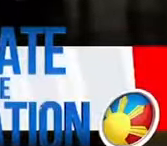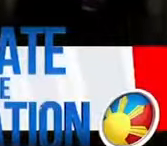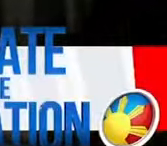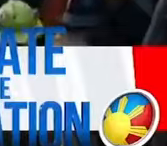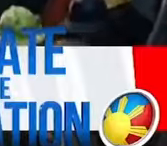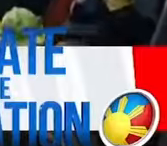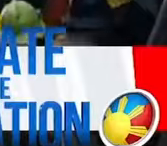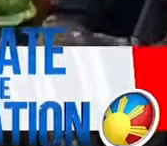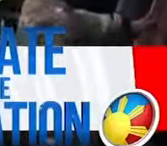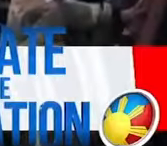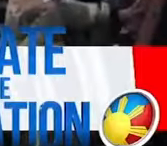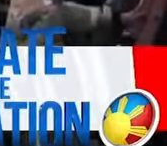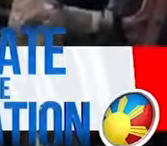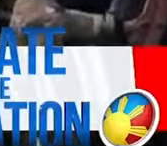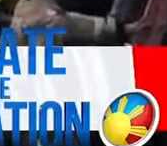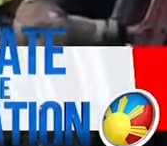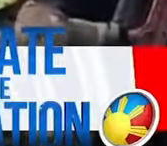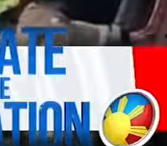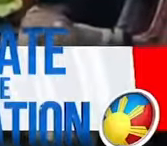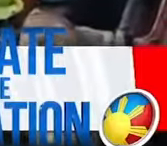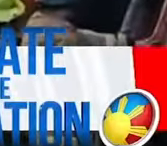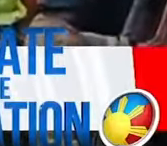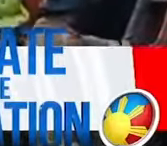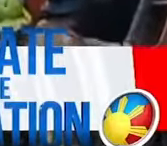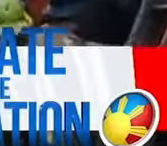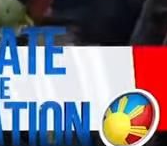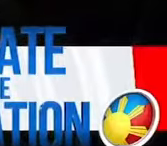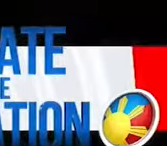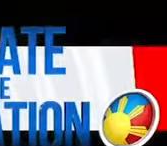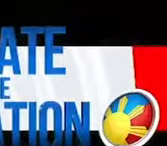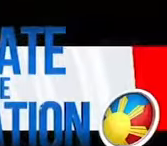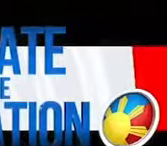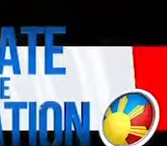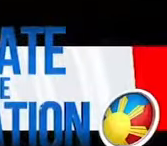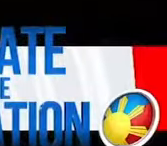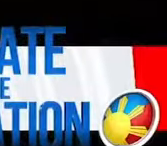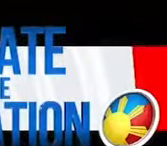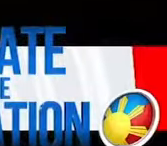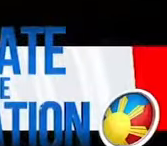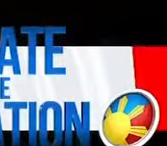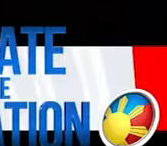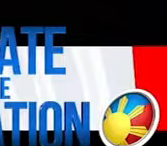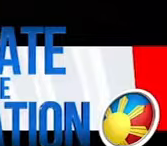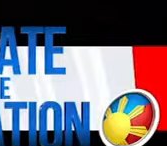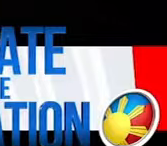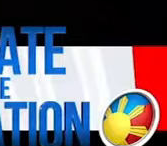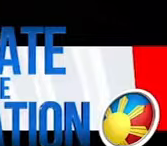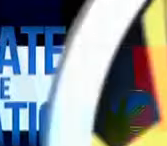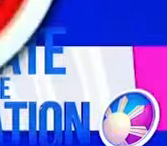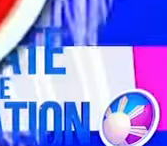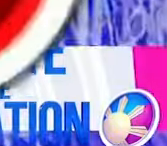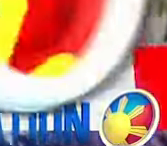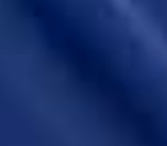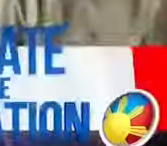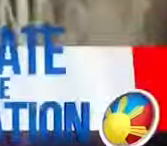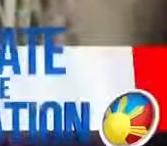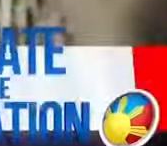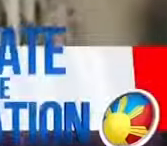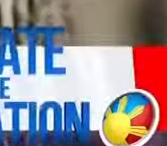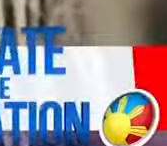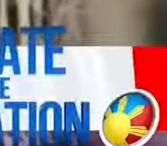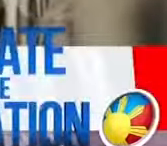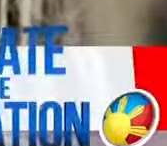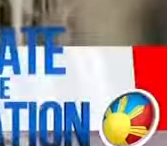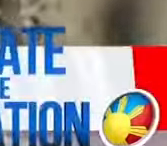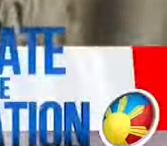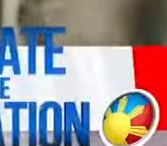kulong sunog sa Isla Puting Bato sa Tondo Maynila umabot sa task force Alpha